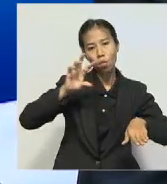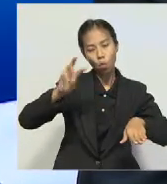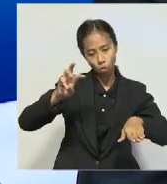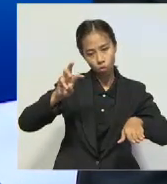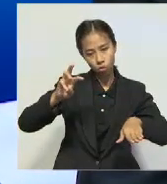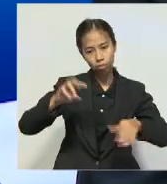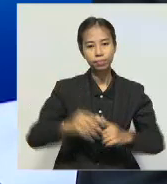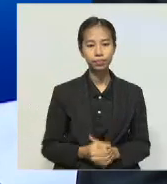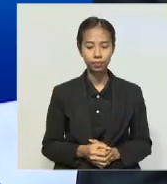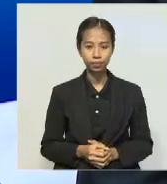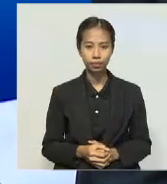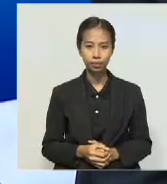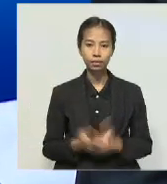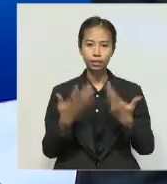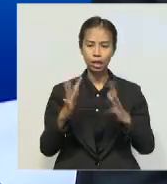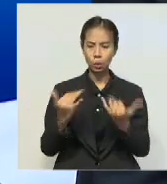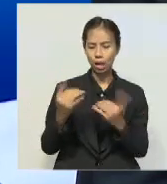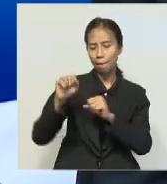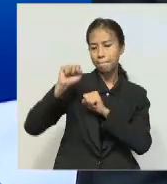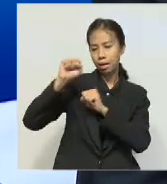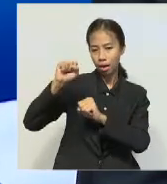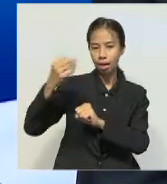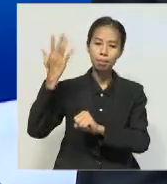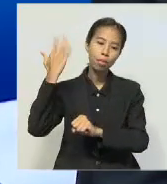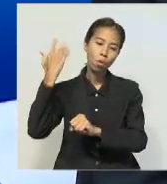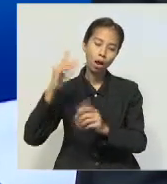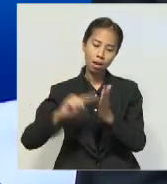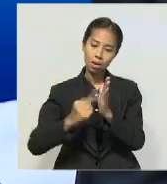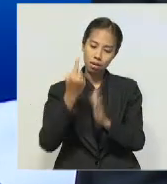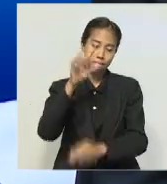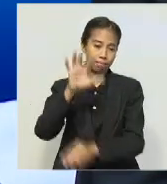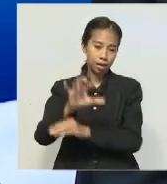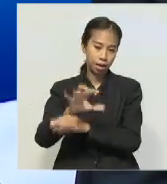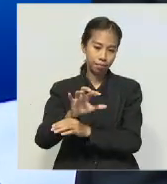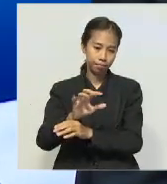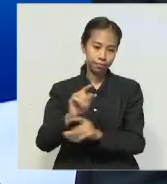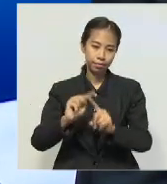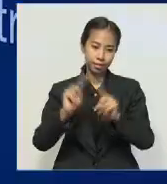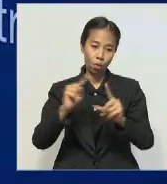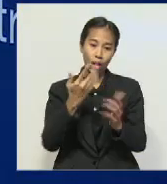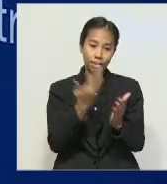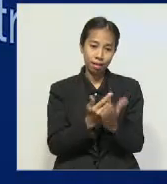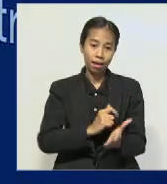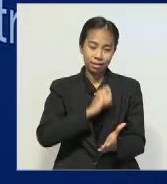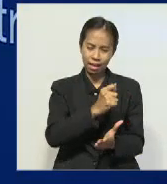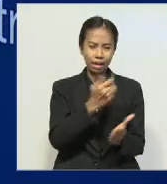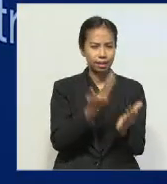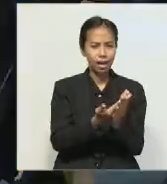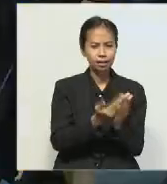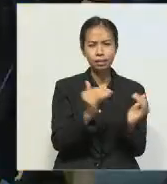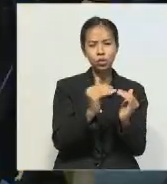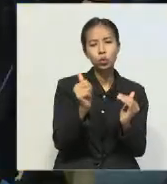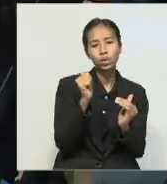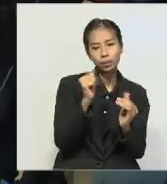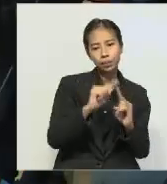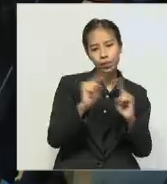ครขณะเดียวกันประกาศที่บังคับใช้ไปเมื่อวานนี้นะคะไม่ได้แก้อัตราค่าจัดเก็บแต่อย่างใดแต่ว่าเ